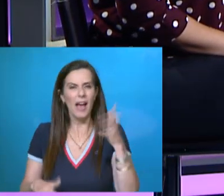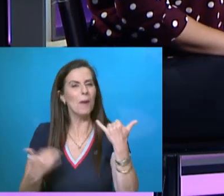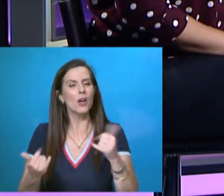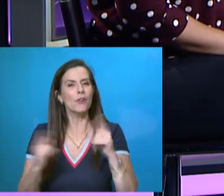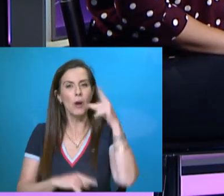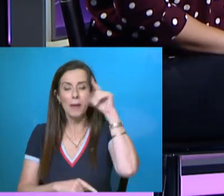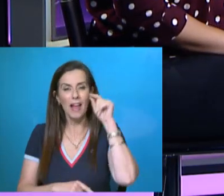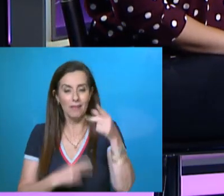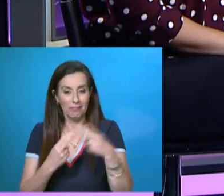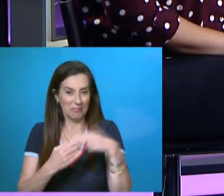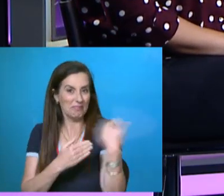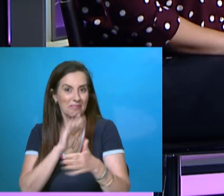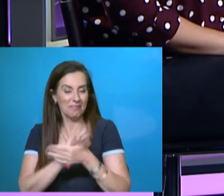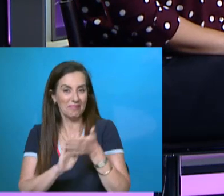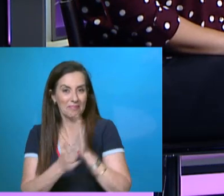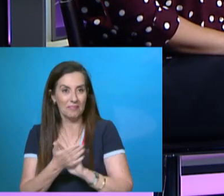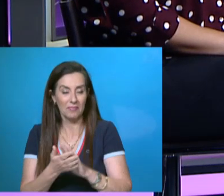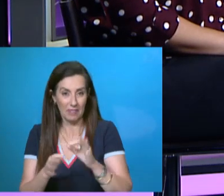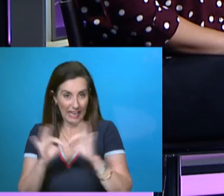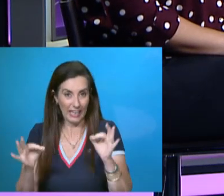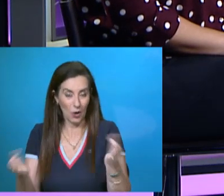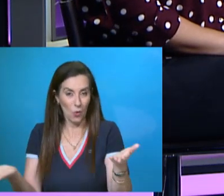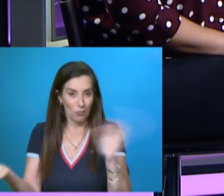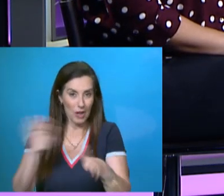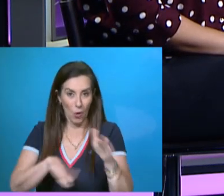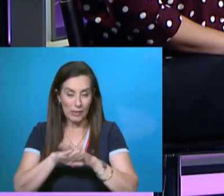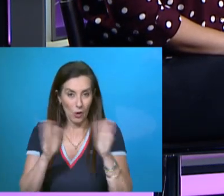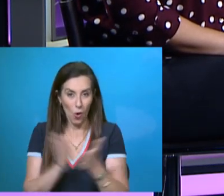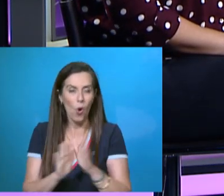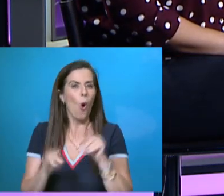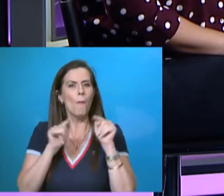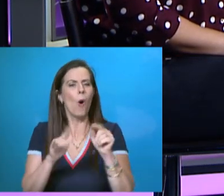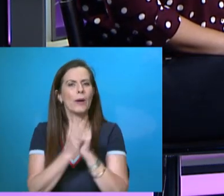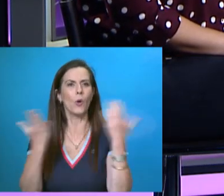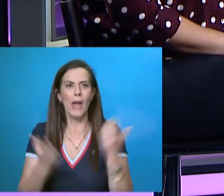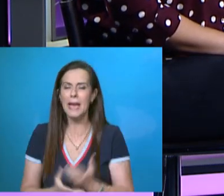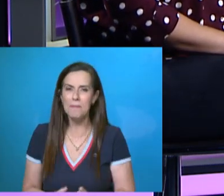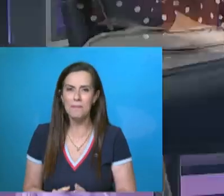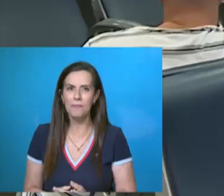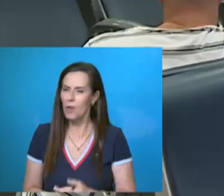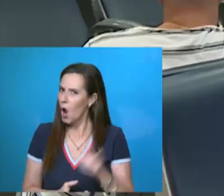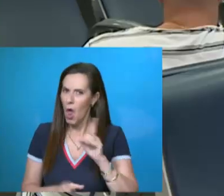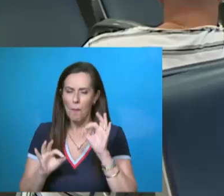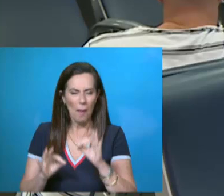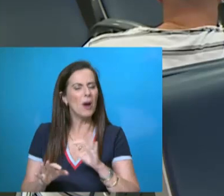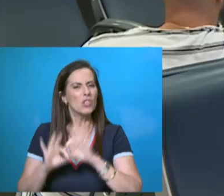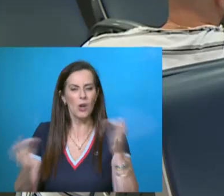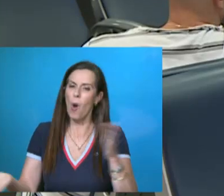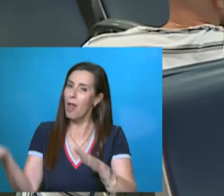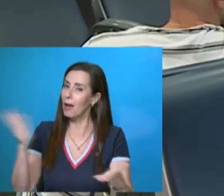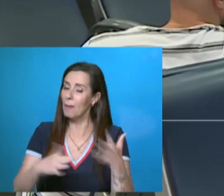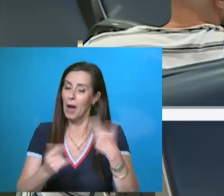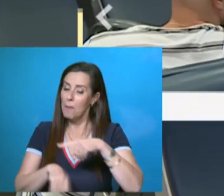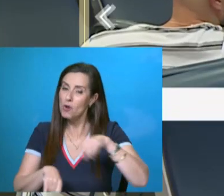לקראת הסוף? התחילו לקפה או שרק עיתונאים? כן, לא, לא, לגמרי התחילו לקפל כבר כמה שעות, רומי,